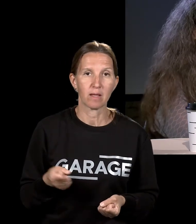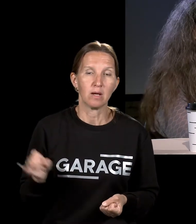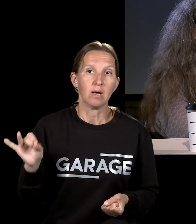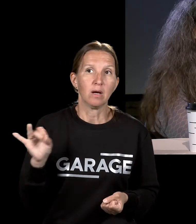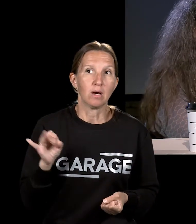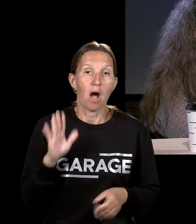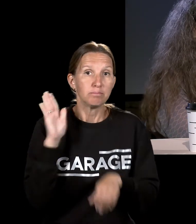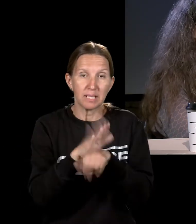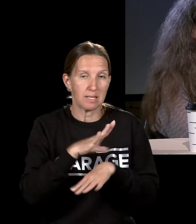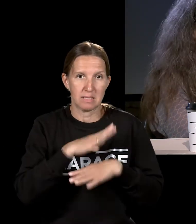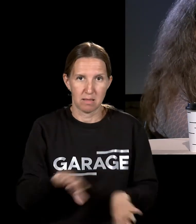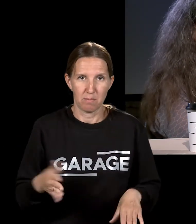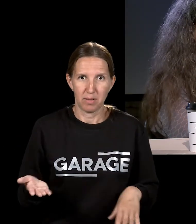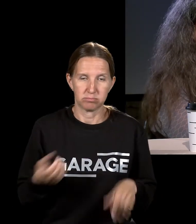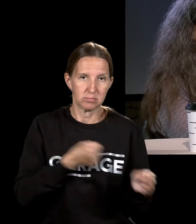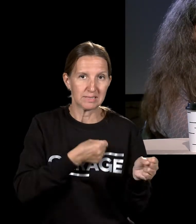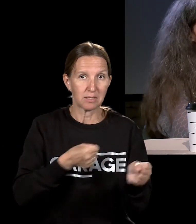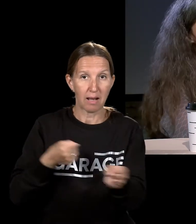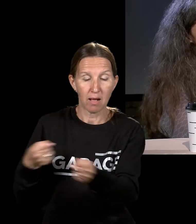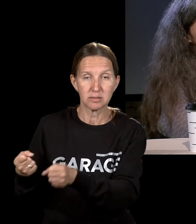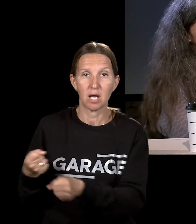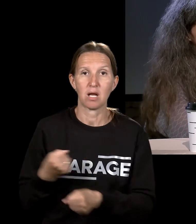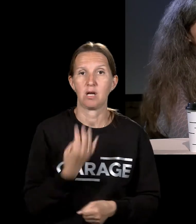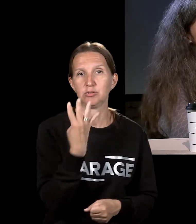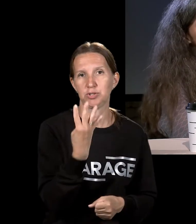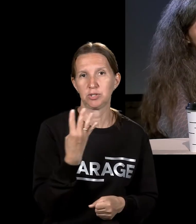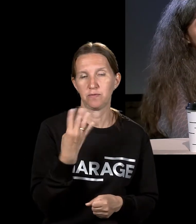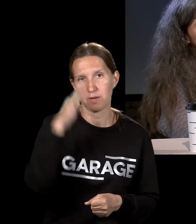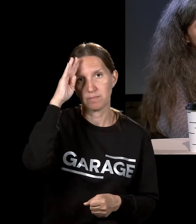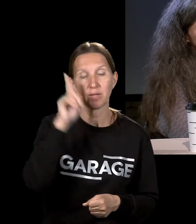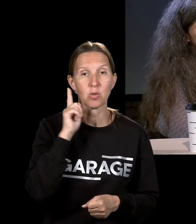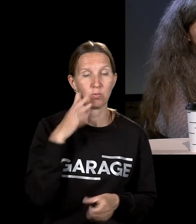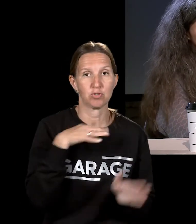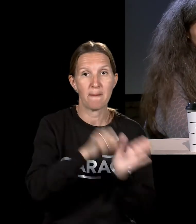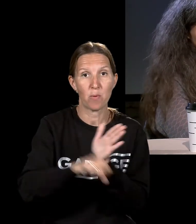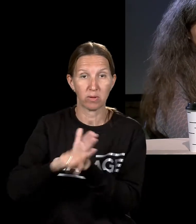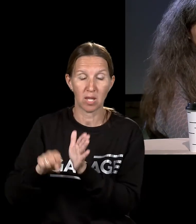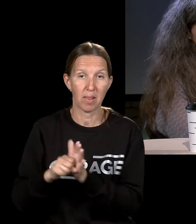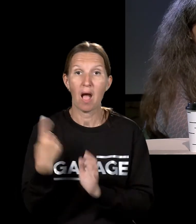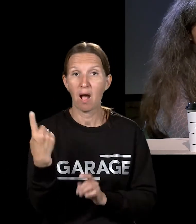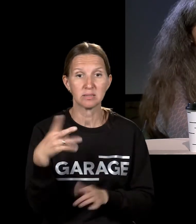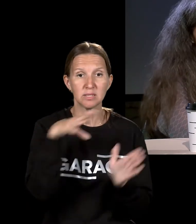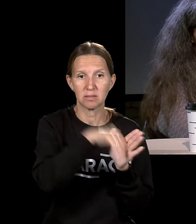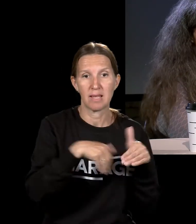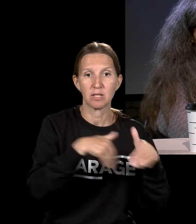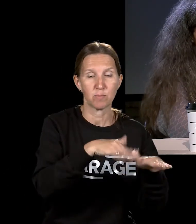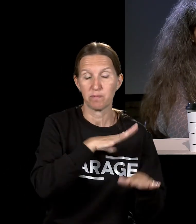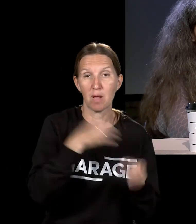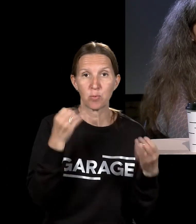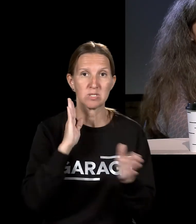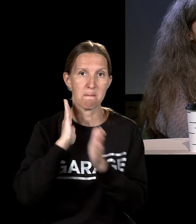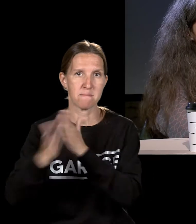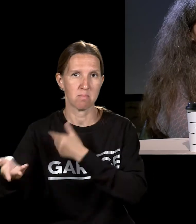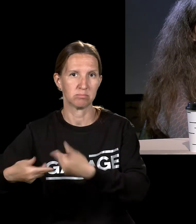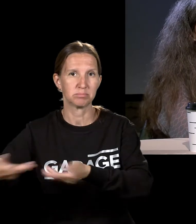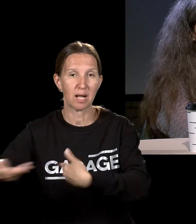Не по приказу совершенно, и четверо юношей погибло, причем один из них не был демонстратом, а просто мимо проходил.